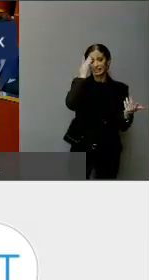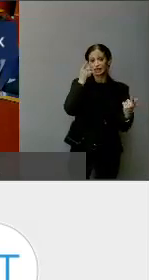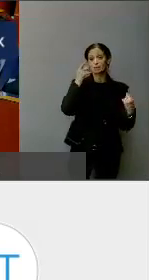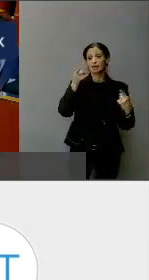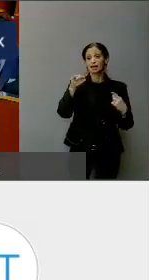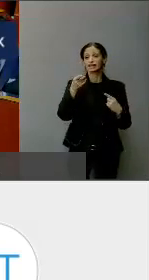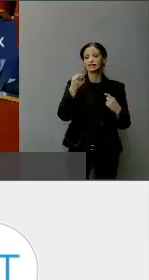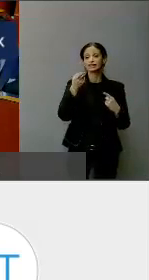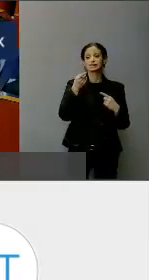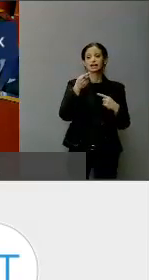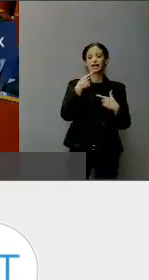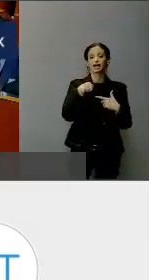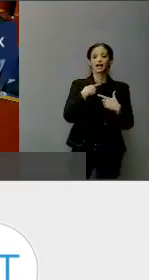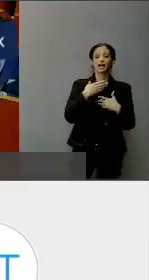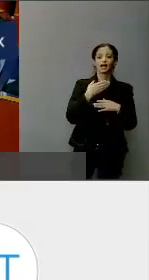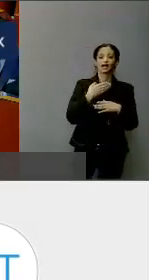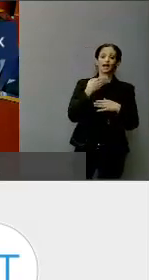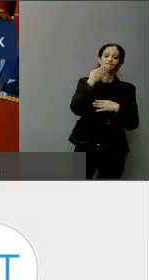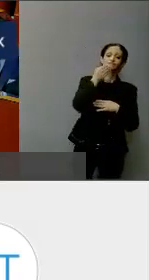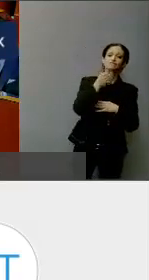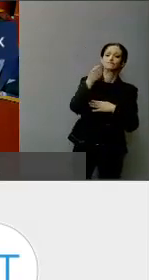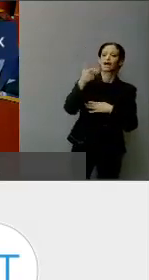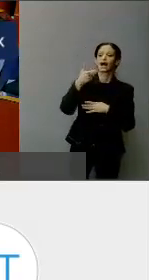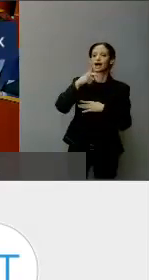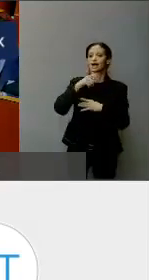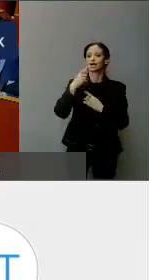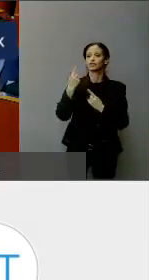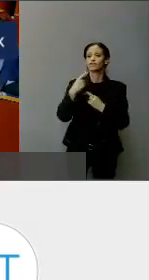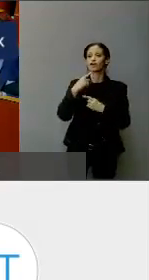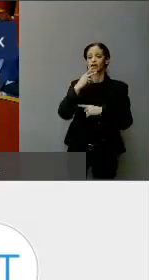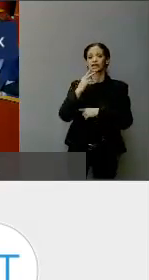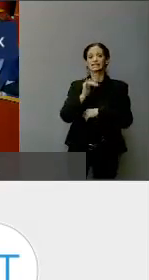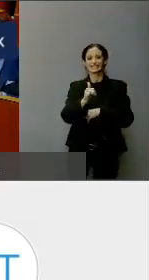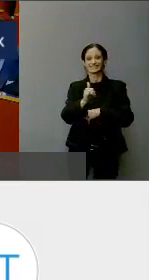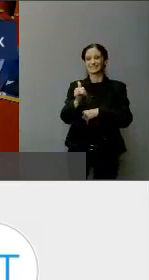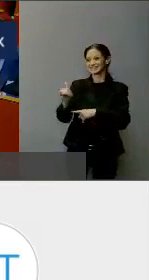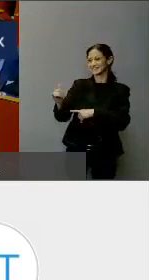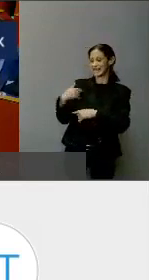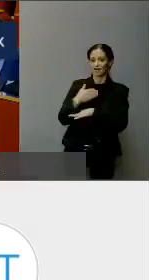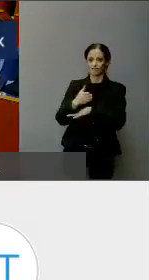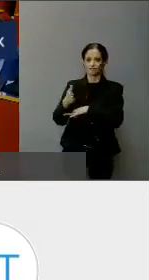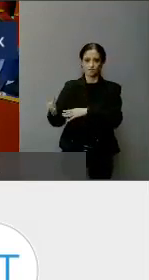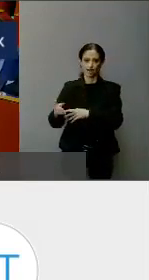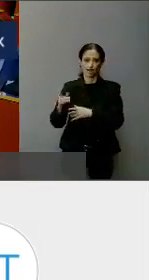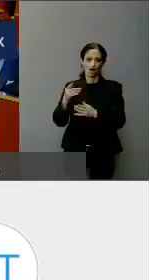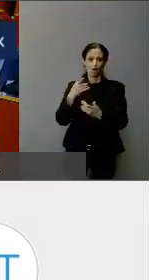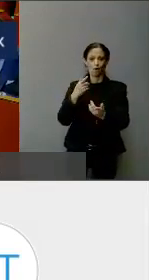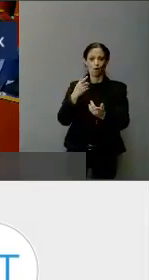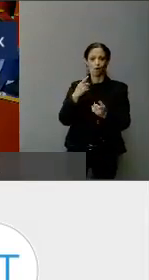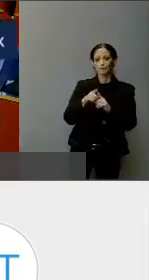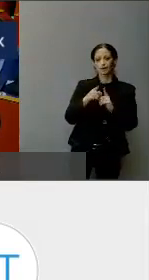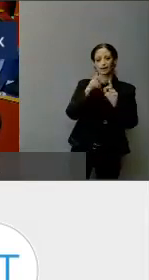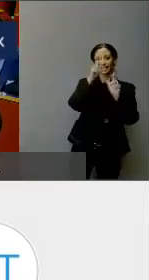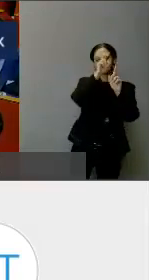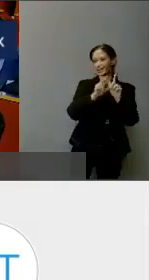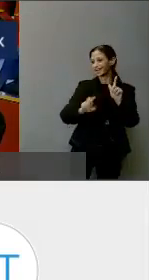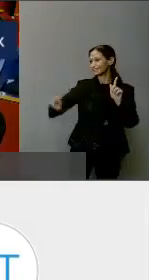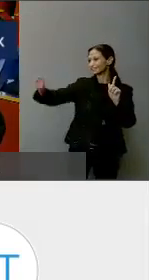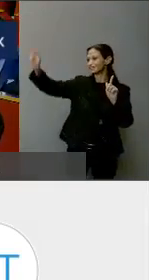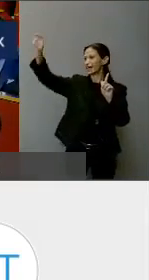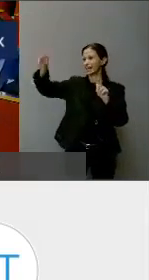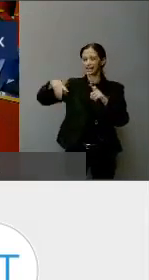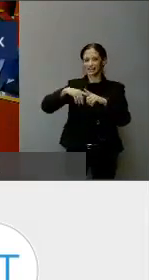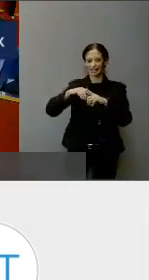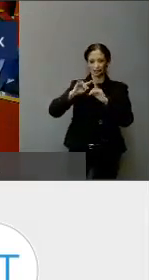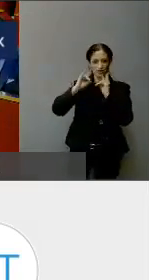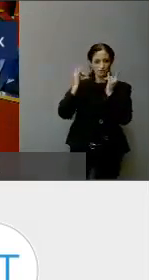dicono sempre di sì o forse appare tale ecco probabilmente a fare le belle teleferiche che portano su a ponte a forte